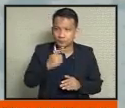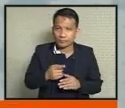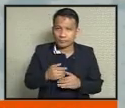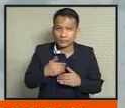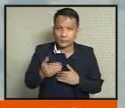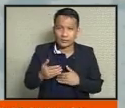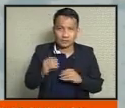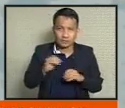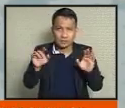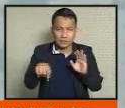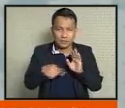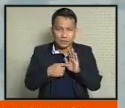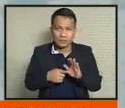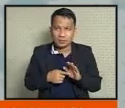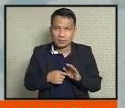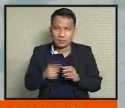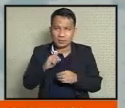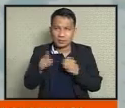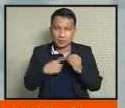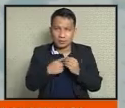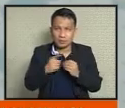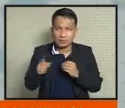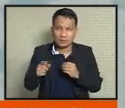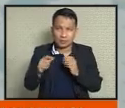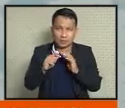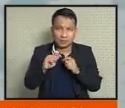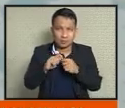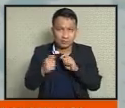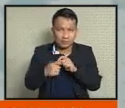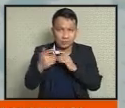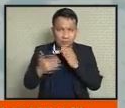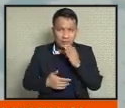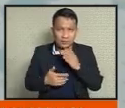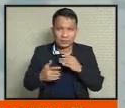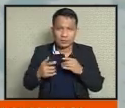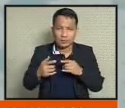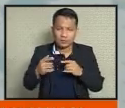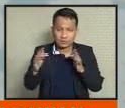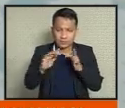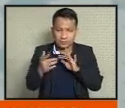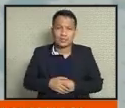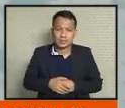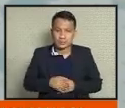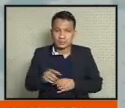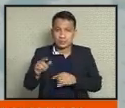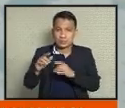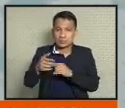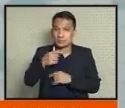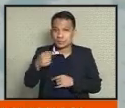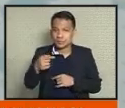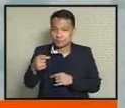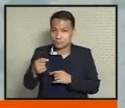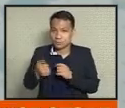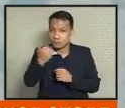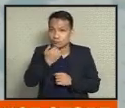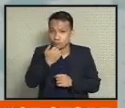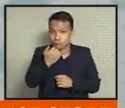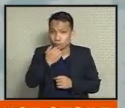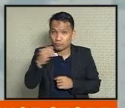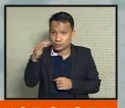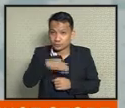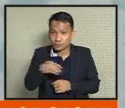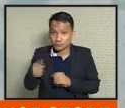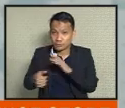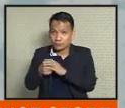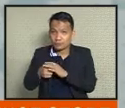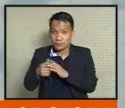sana, sir, linawin yung pong pagdating po sa terminologies po na ginagamit natin na cyberbullying and cyber libel. Sa katunayan po, yung pong cyberbullying